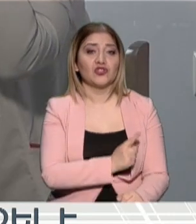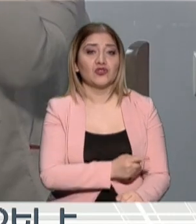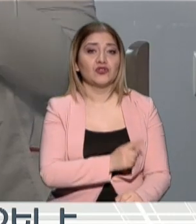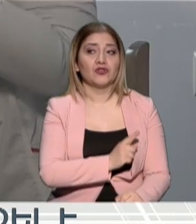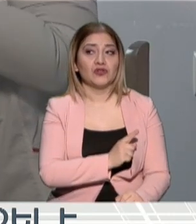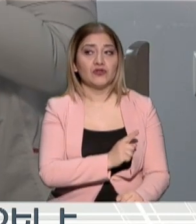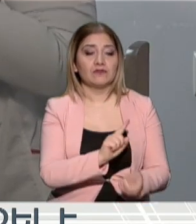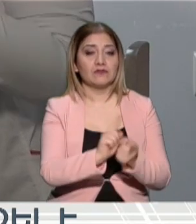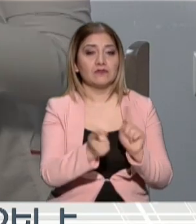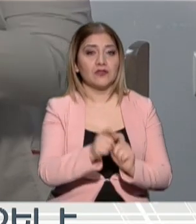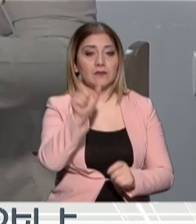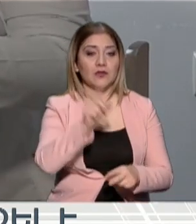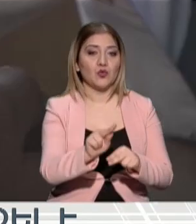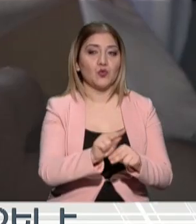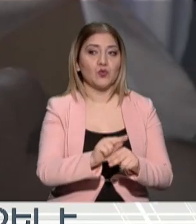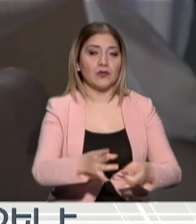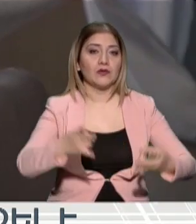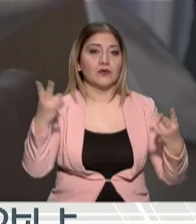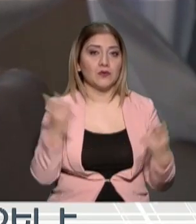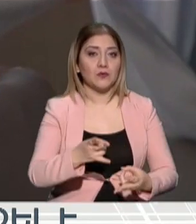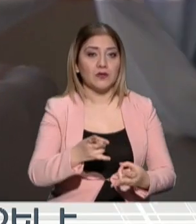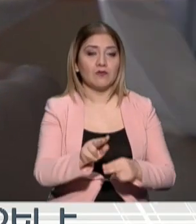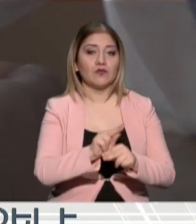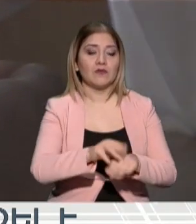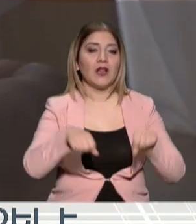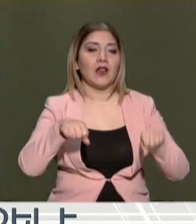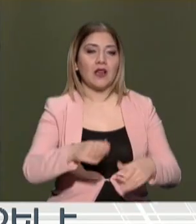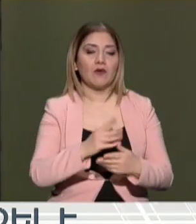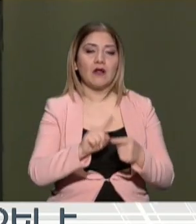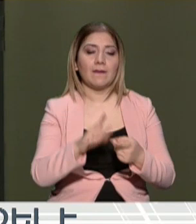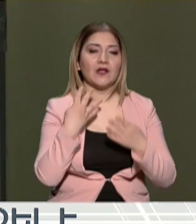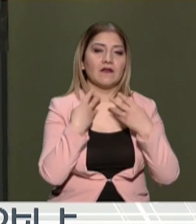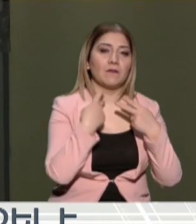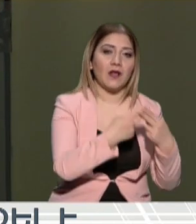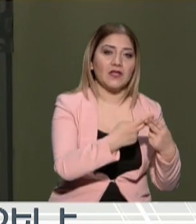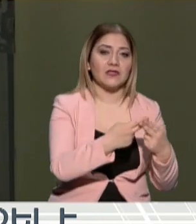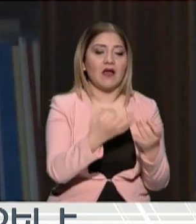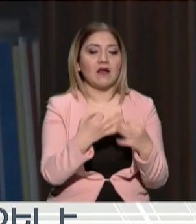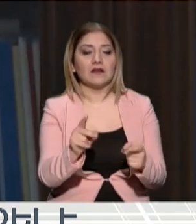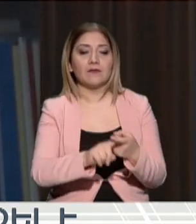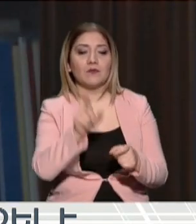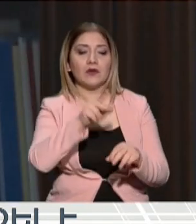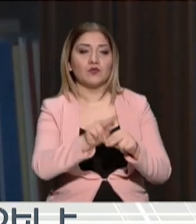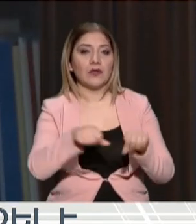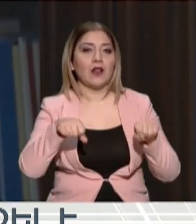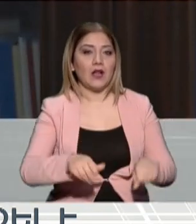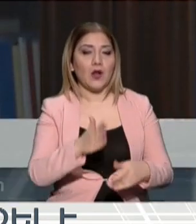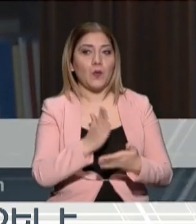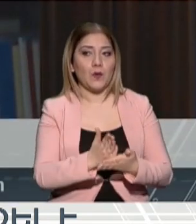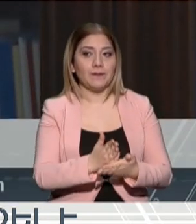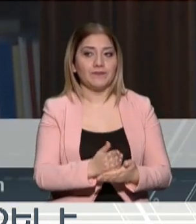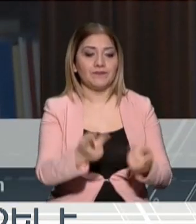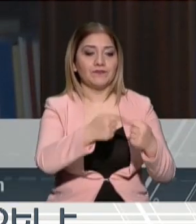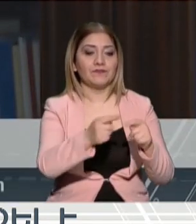սպասում։ Մինչդեռ քաղաքացին ունի բուժում ստանալու իրավունք, անկախ նրանից ճաղերի հետևում է, թե ոչ։ Այդ բարդ պրոցեսում ներգրաված էին մի